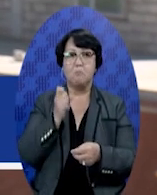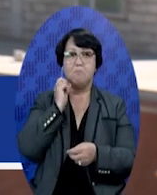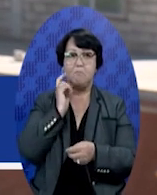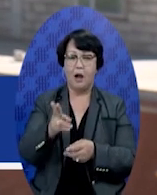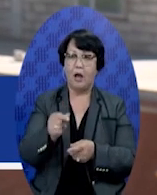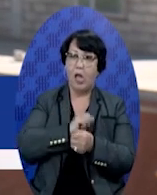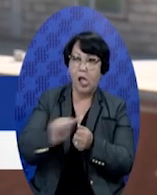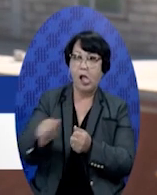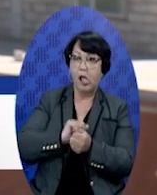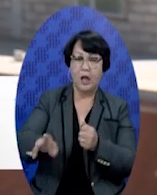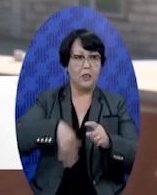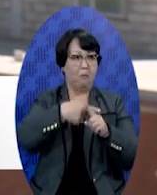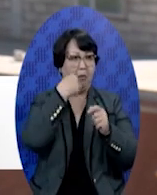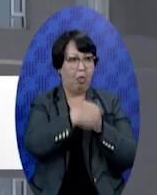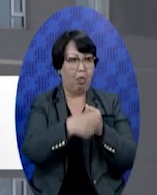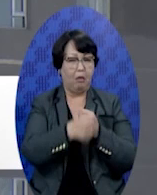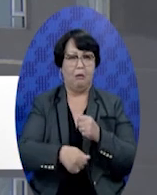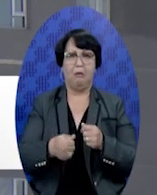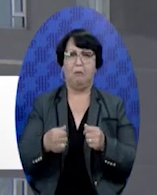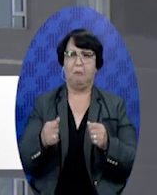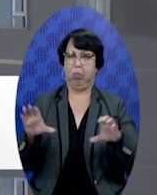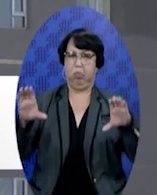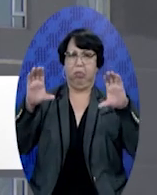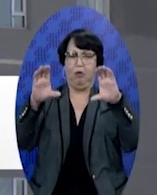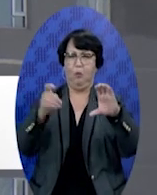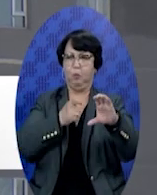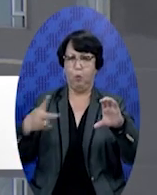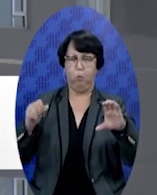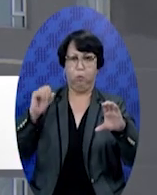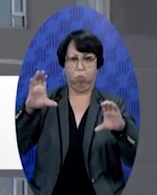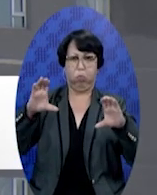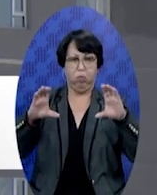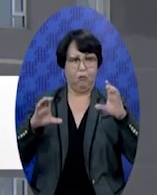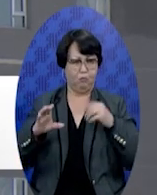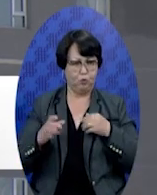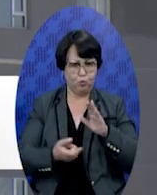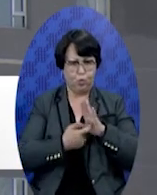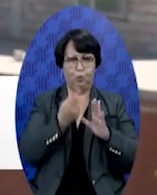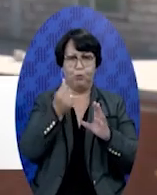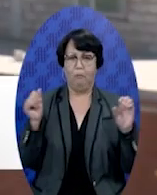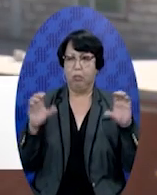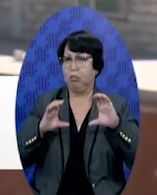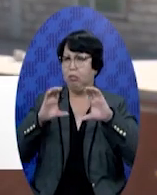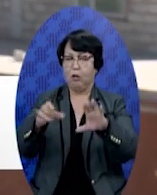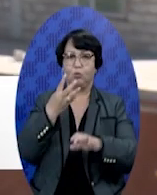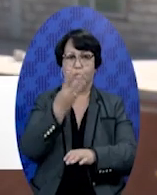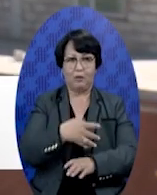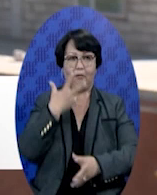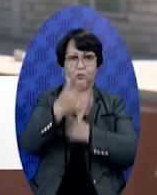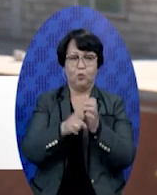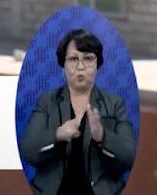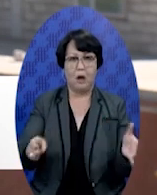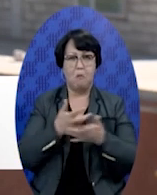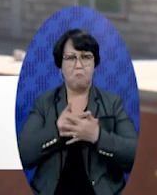байгаа гэдэг энэ зүйлийг бол бодит амьдрал дээр бол иргэд өөрсдөө хэлж байна. 4-5 жилийн хугацаанд бол энэ ипотекийн зээлд хамрагдах одоо хүсэлт